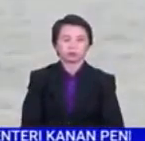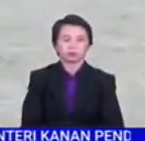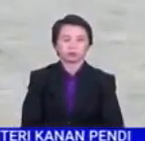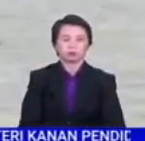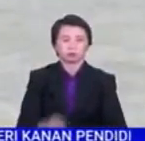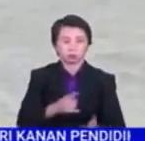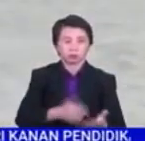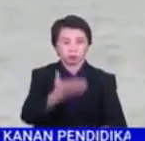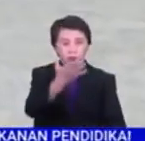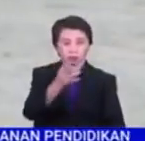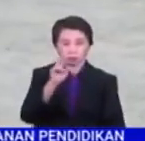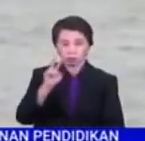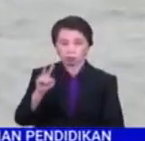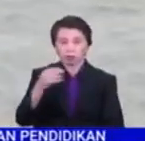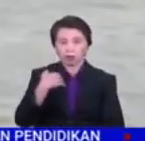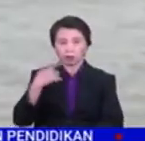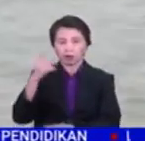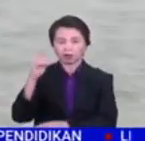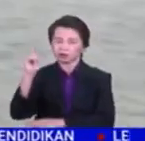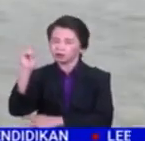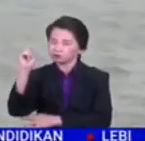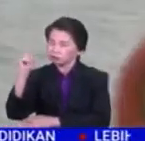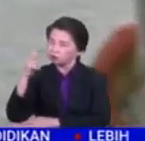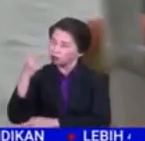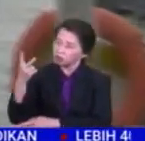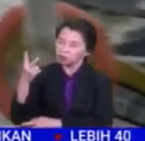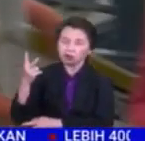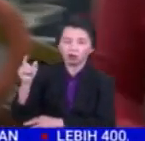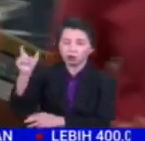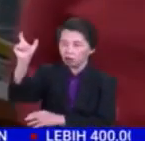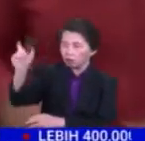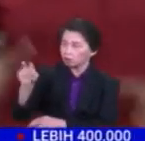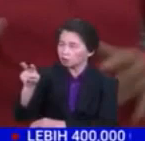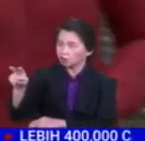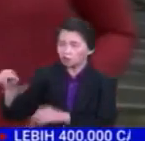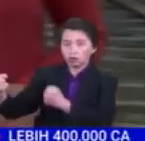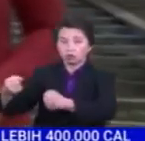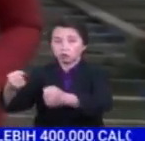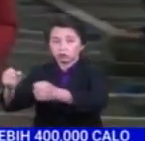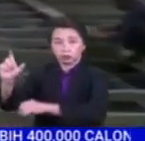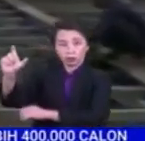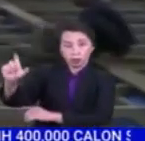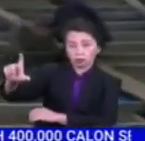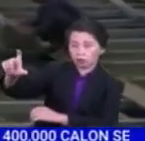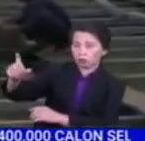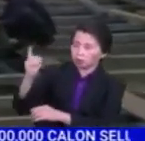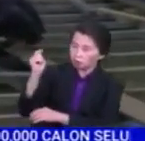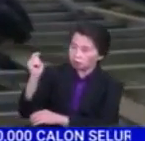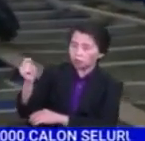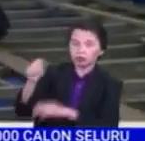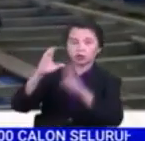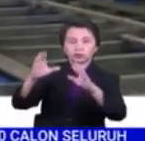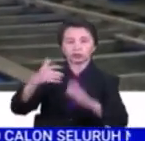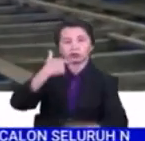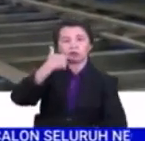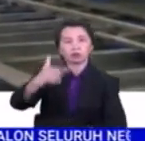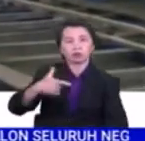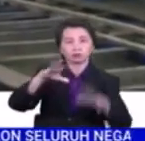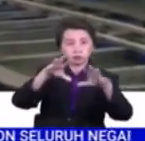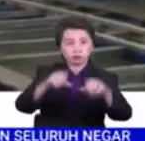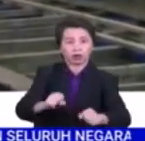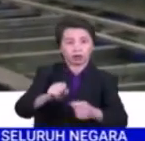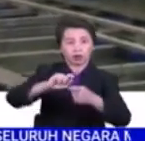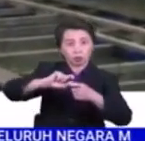Apa yang anda lihat tiang kayu di tengah Sungai Merbok ini adalah lagai, iaitu kaedah tradisional menangkap